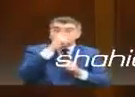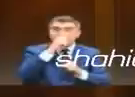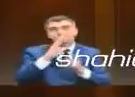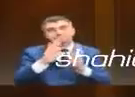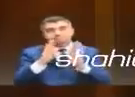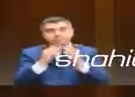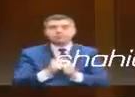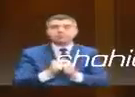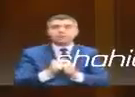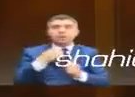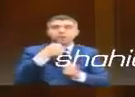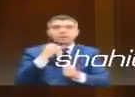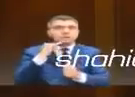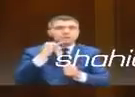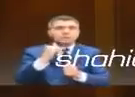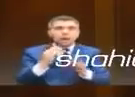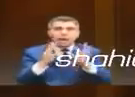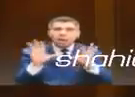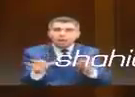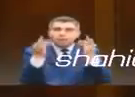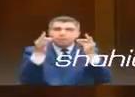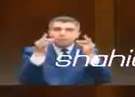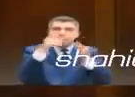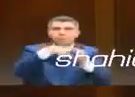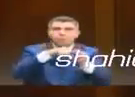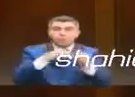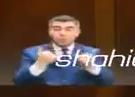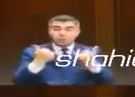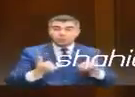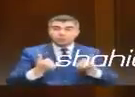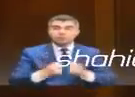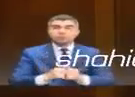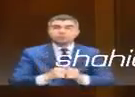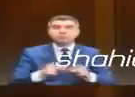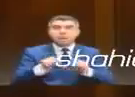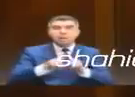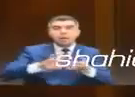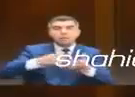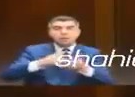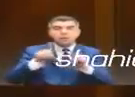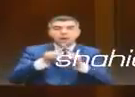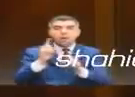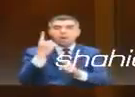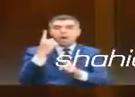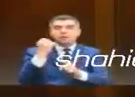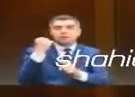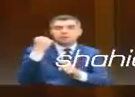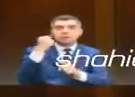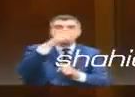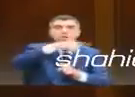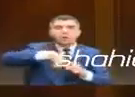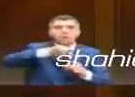والتقييمات الصارمه كذلك ولكننا في مثل الظرف الحالي نتحول الى يد واحده